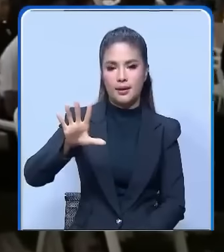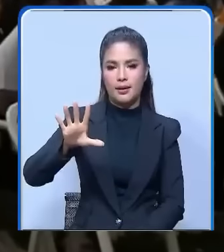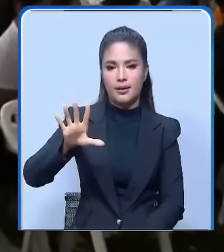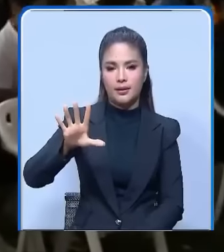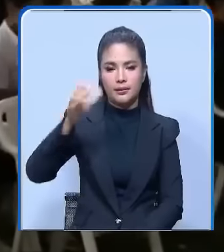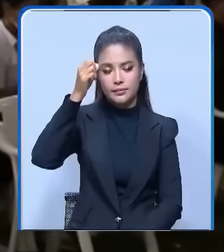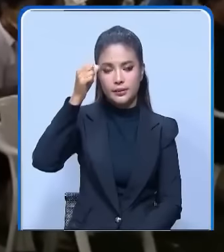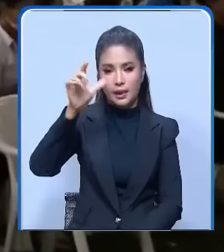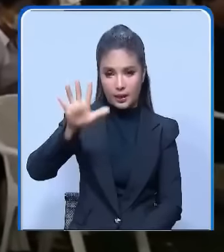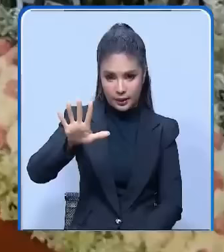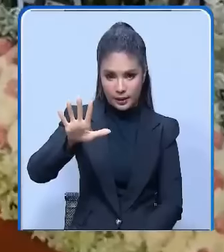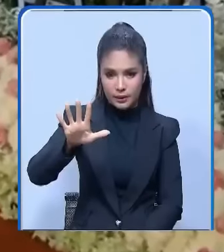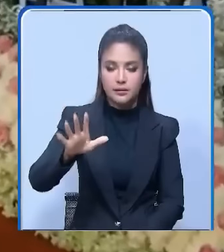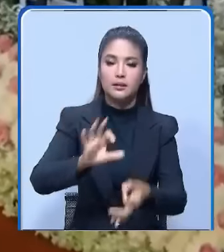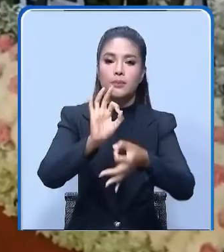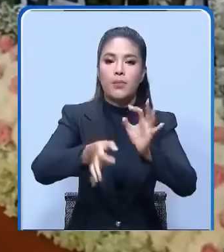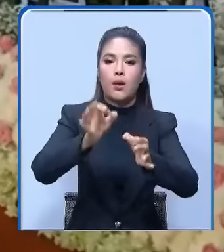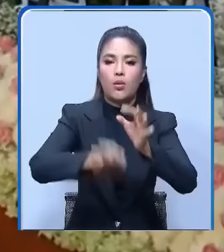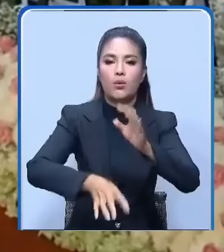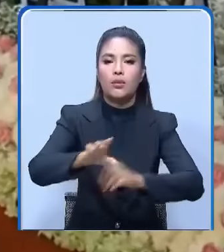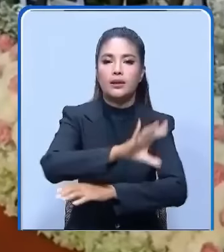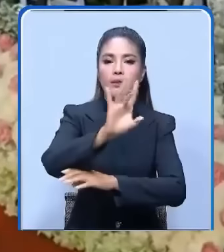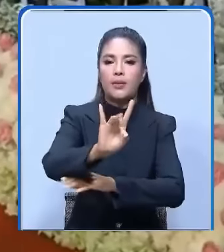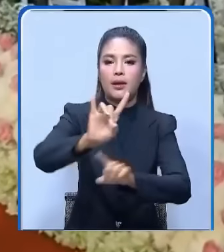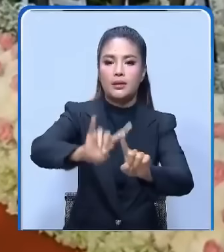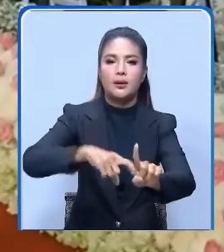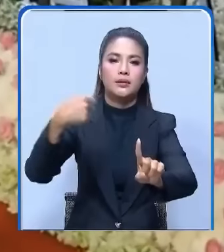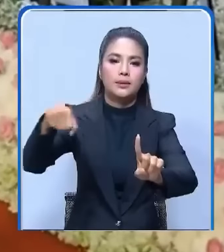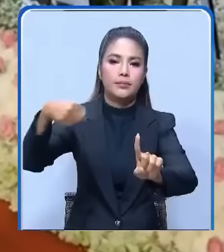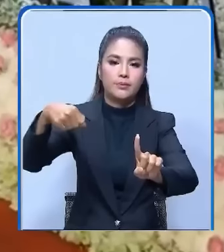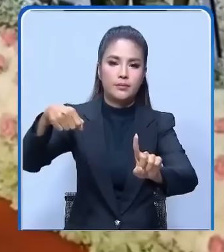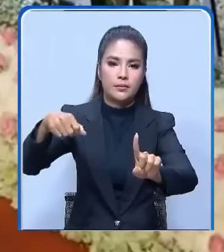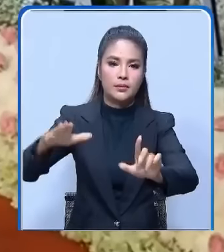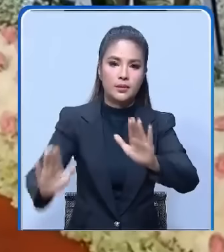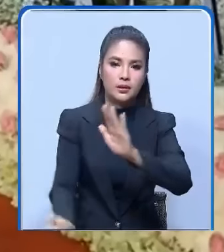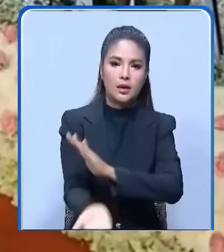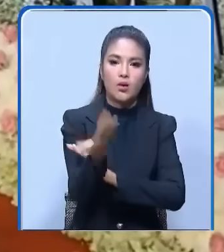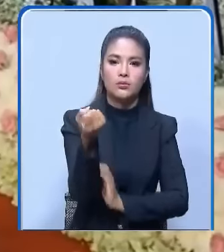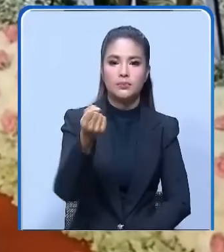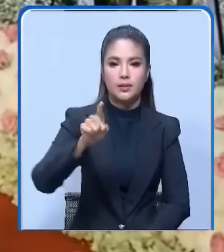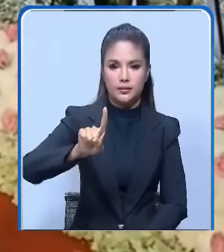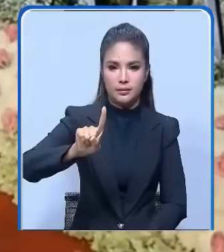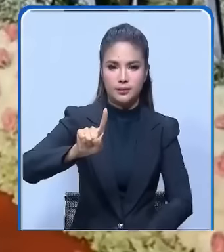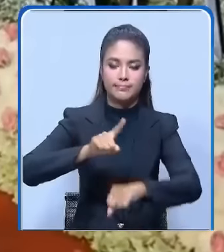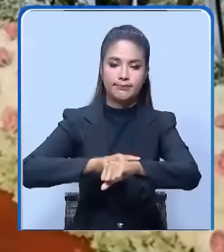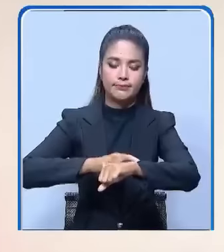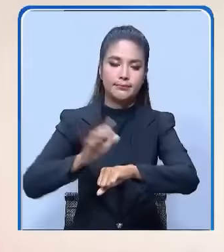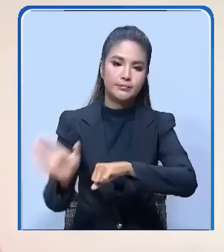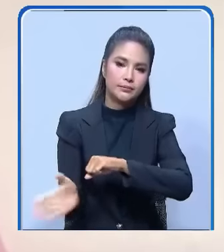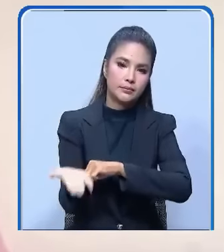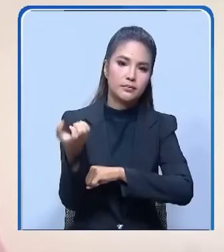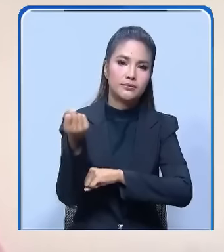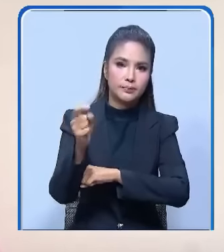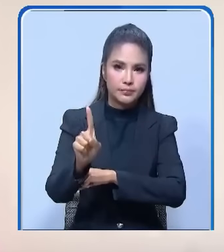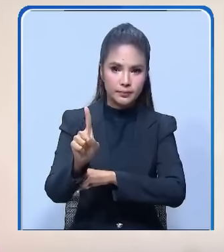ดพิธีพระราชทานเพลิงศพในวันที่8ตุลาคมนี้ค่ะเวลา11นาฬิกานะคะพาคุณผู้ชมย้อนไปเมื่อช่วงบ่าย